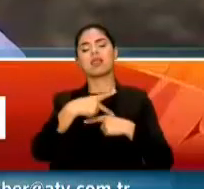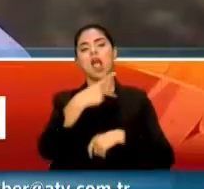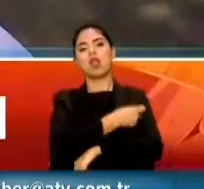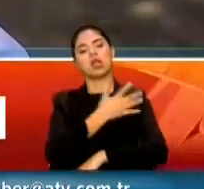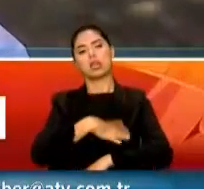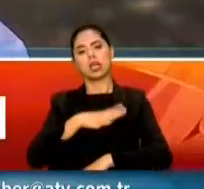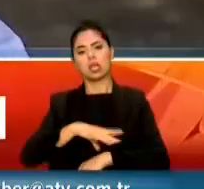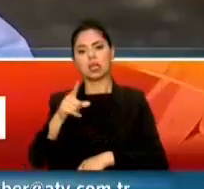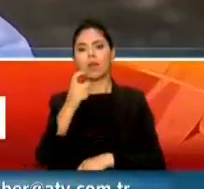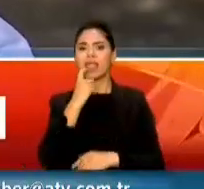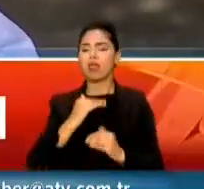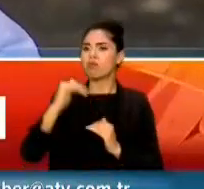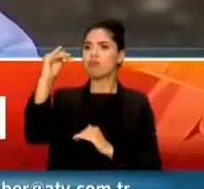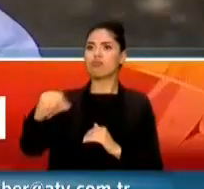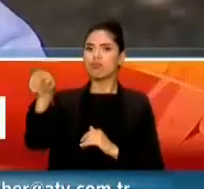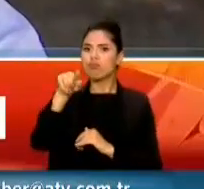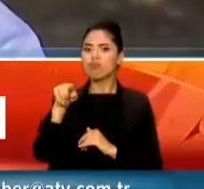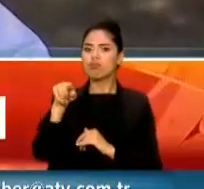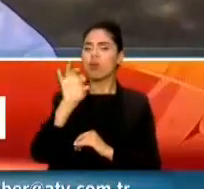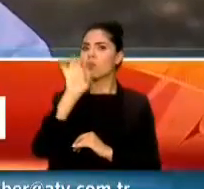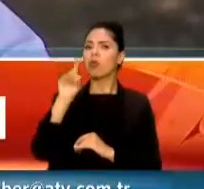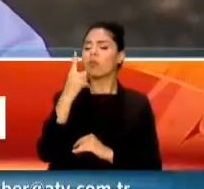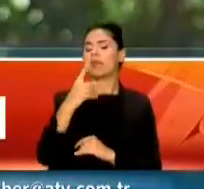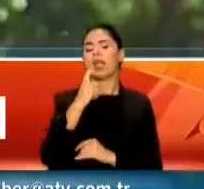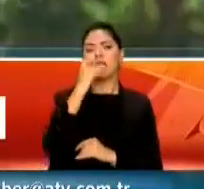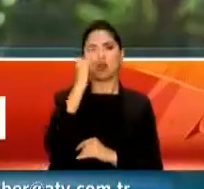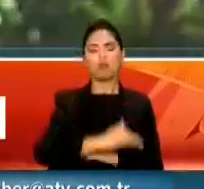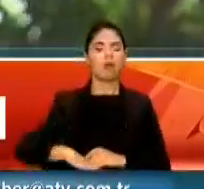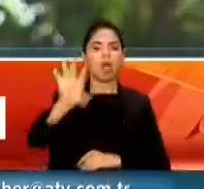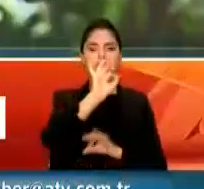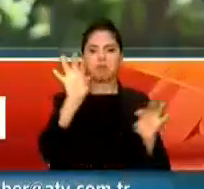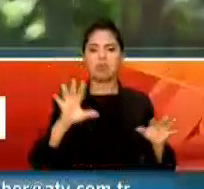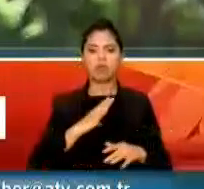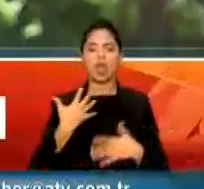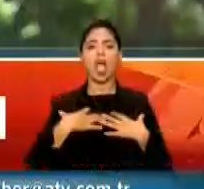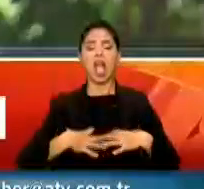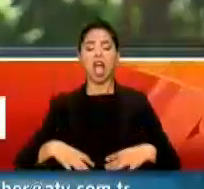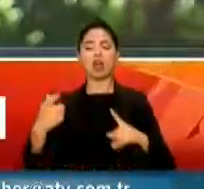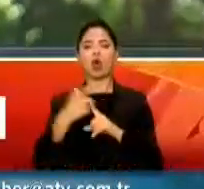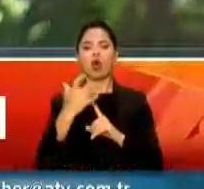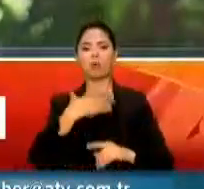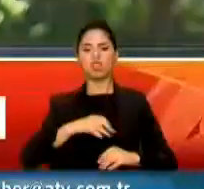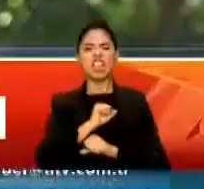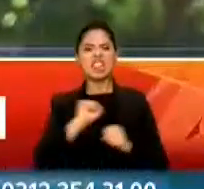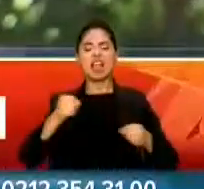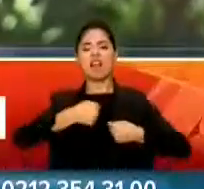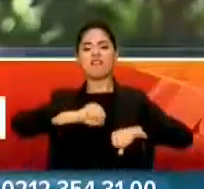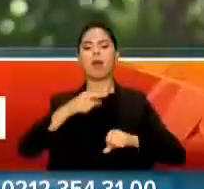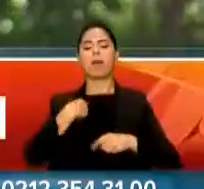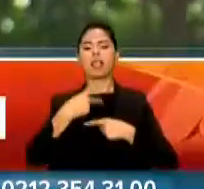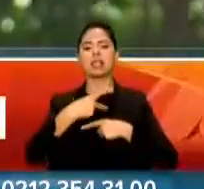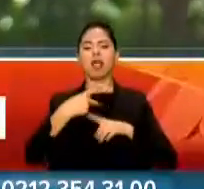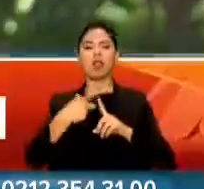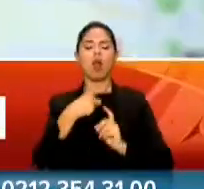ya şu an sadece yaşlar yaşları bulaşmıyor herkese ulaşır şeklini korumak amacıyla hani daha fazla zarar görmesini